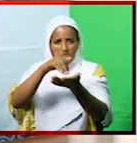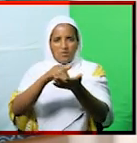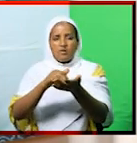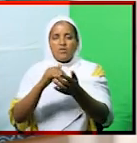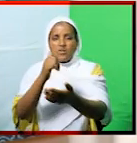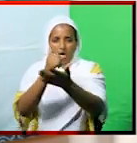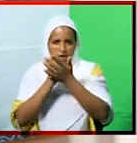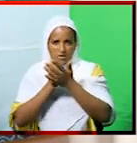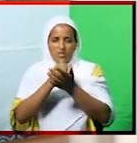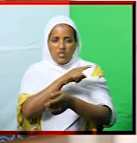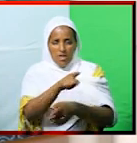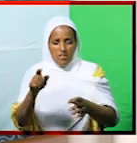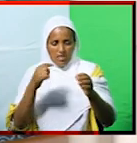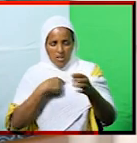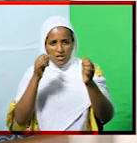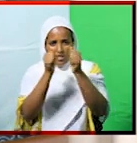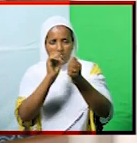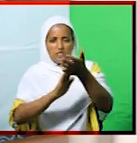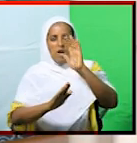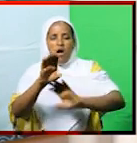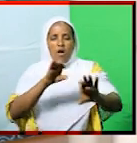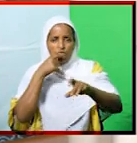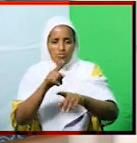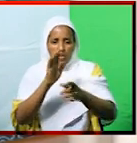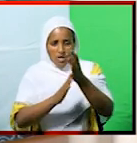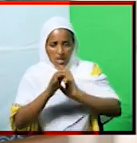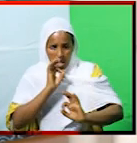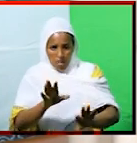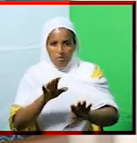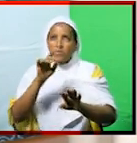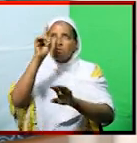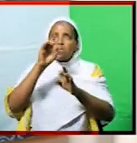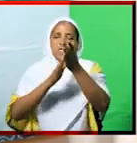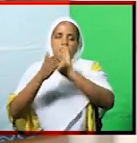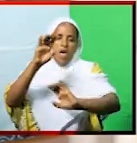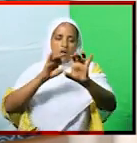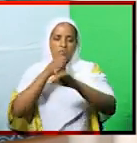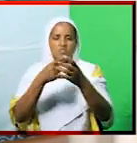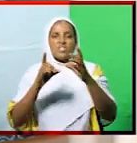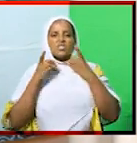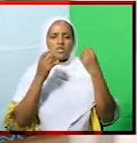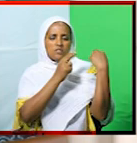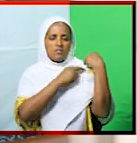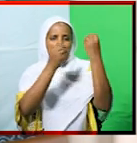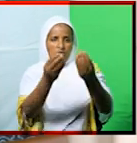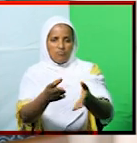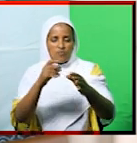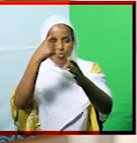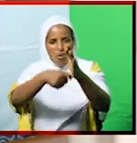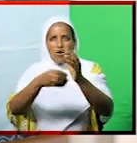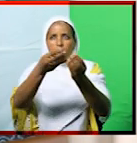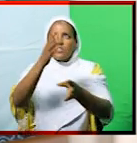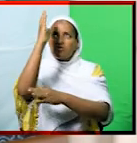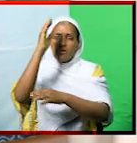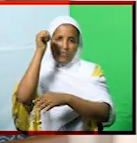ደግሞ ይታደግሎም፣ እናንተ ቅር ይጋላችሁት ይቅር ይባልለታል፣ ይቅር ያላችሁት ይቅር አይባልም ብሎ ክህነትን የሰጠ የሾመ የክህነታቸውን ዋጋ